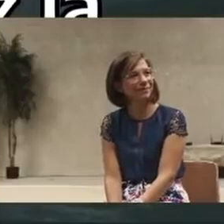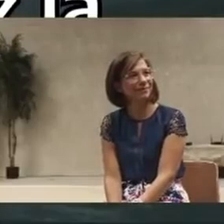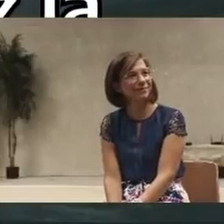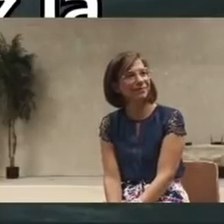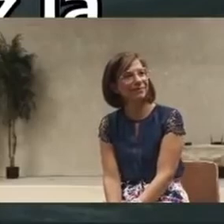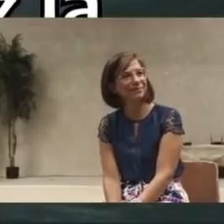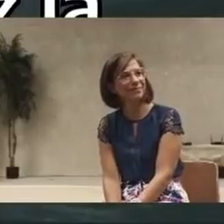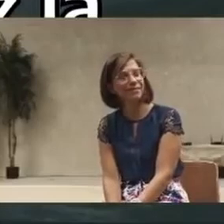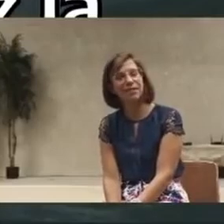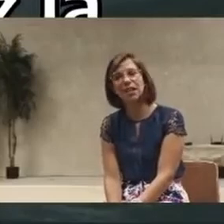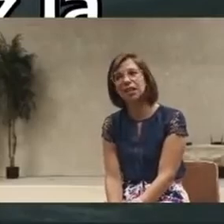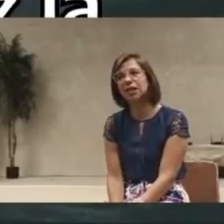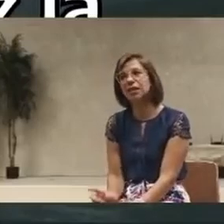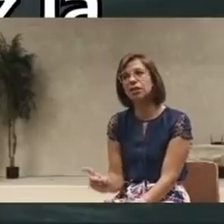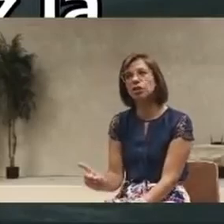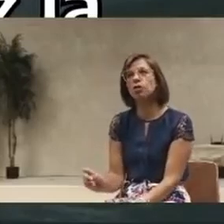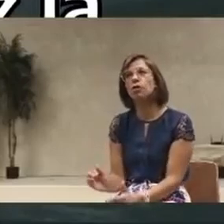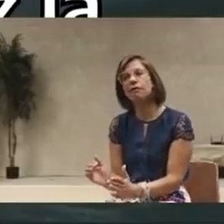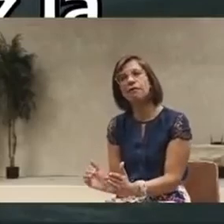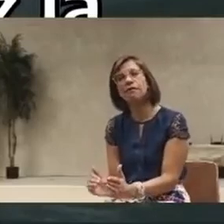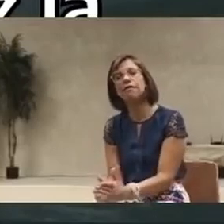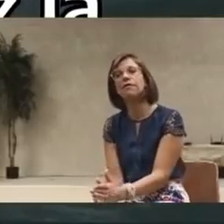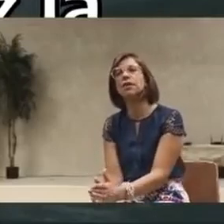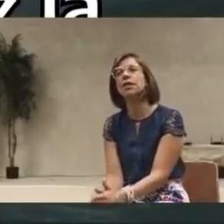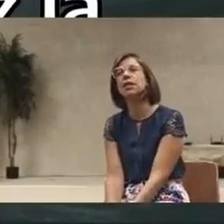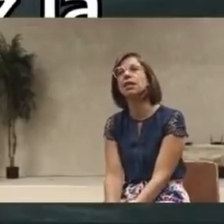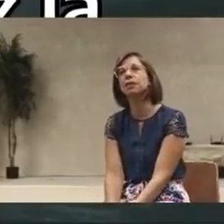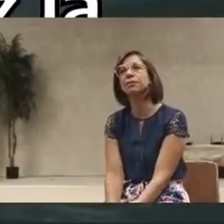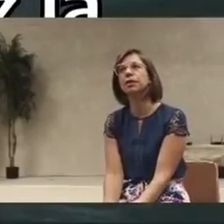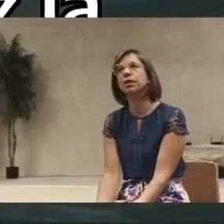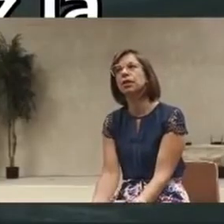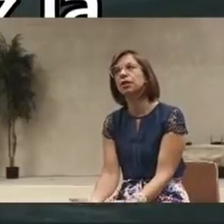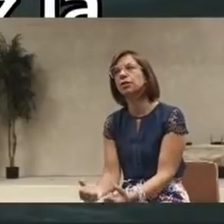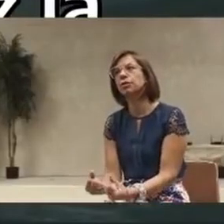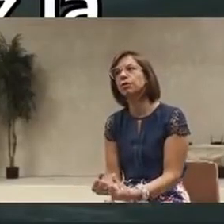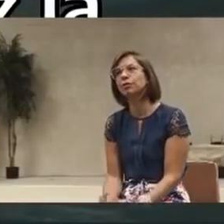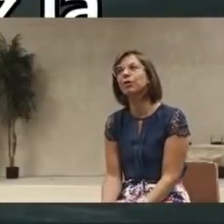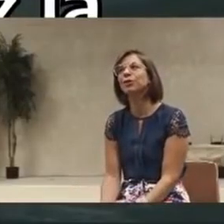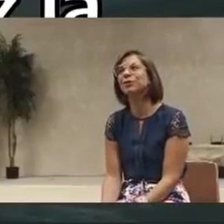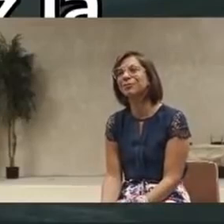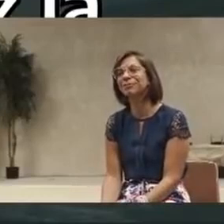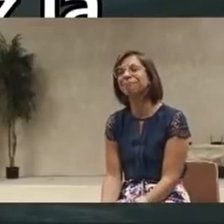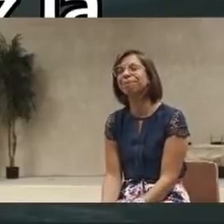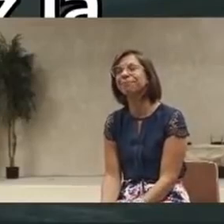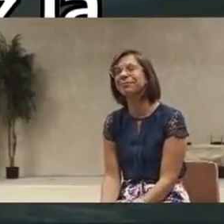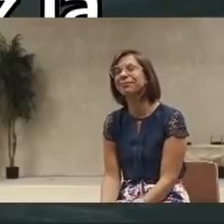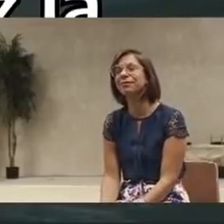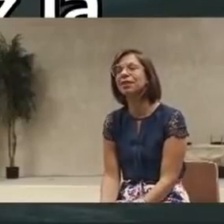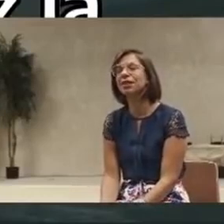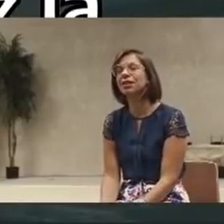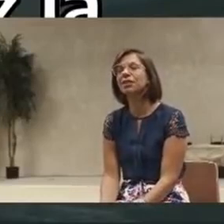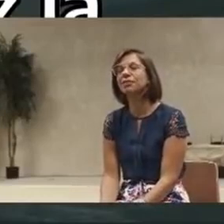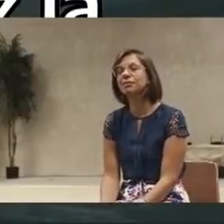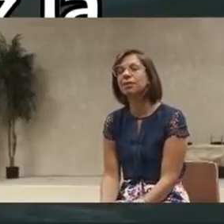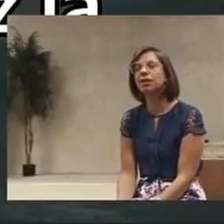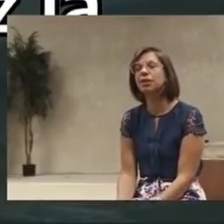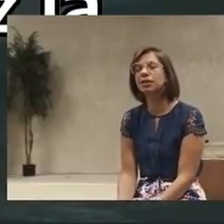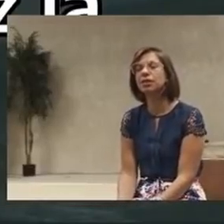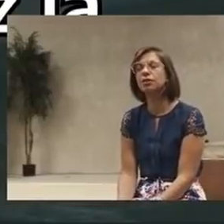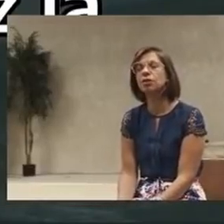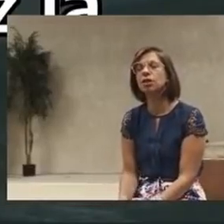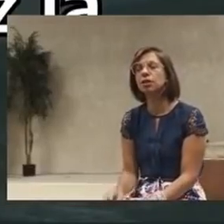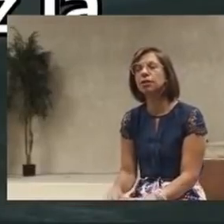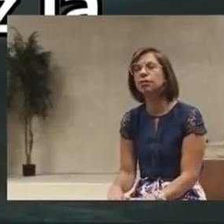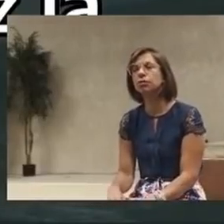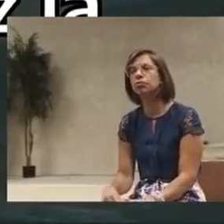permettra pas que vous soyez tentés au-delà de vos forces, mais avec la tentation, il préparera aussi le moyen